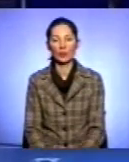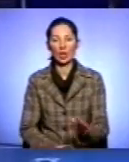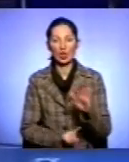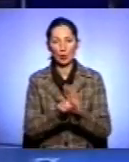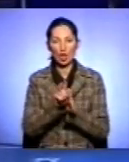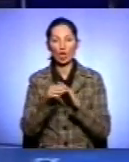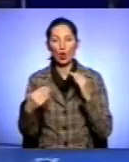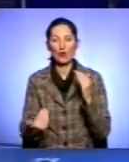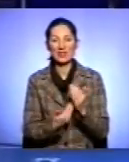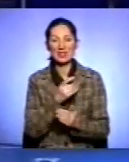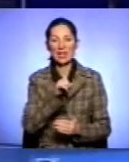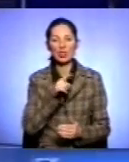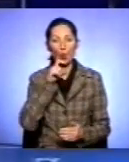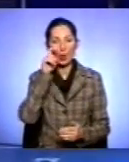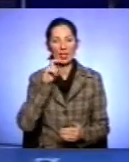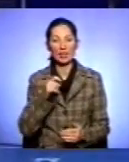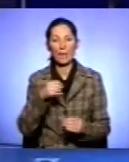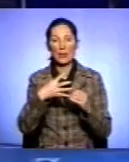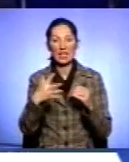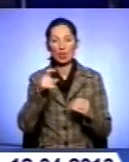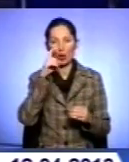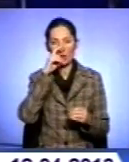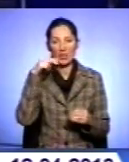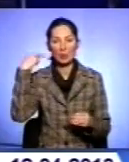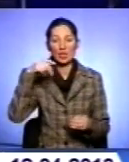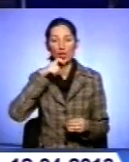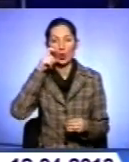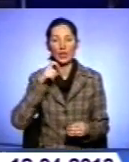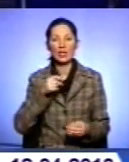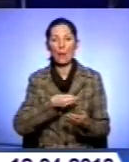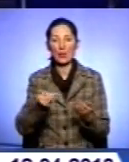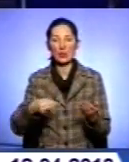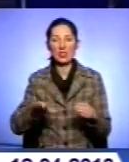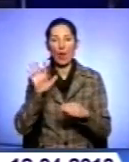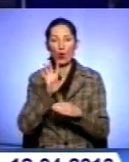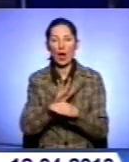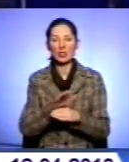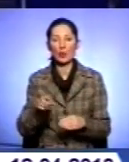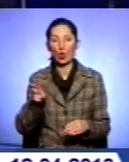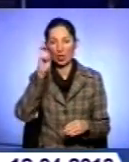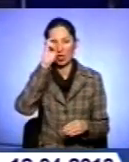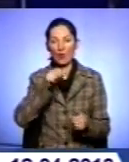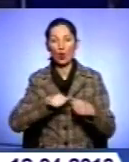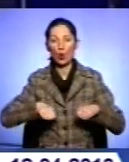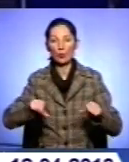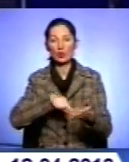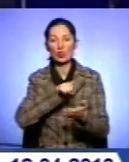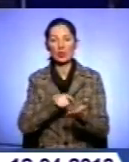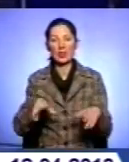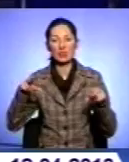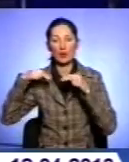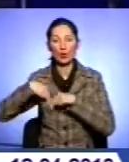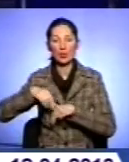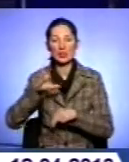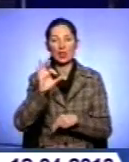Спочатку до вістей з України. 15 квітня президент України підписав укази про Державну комісію з питань співробітництва із